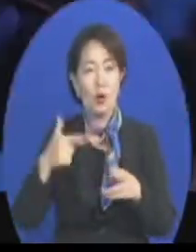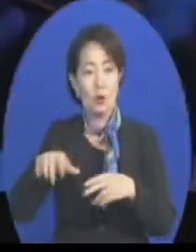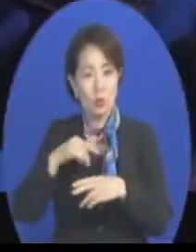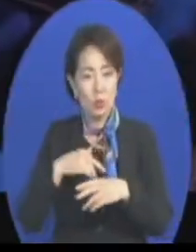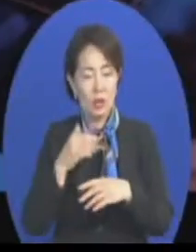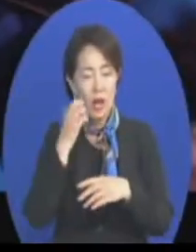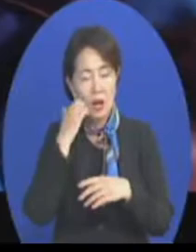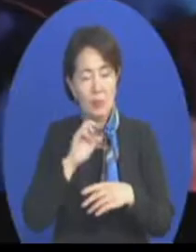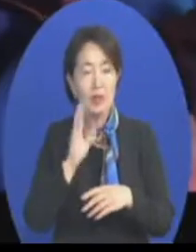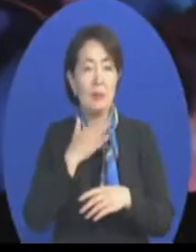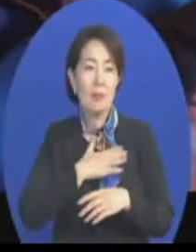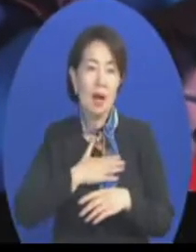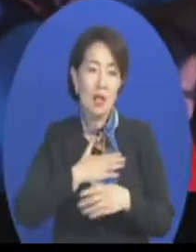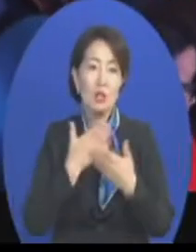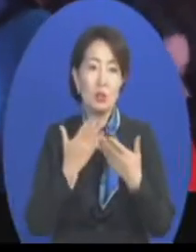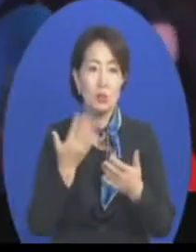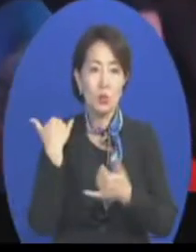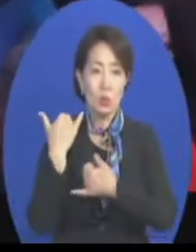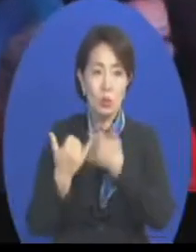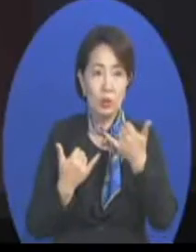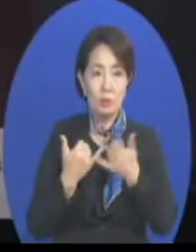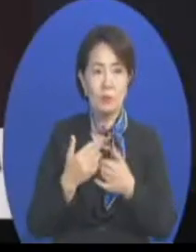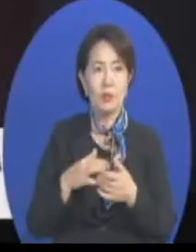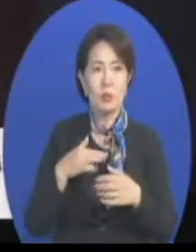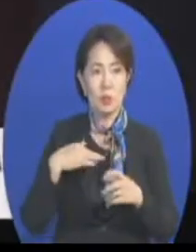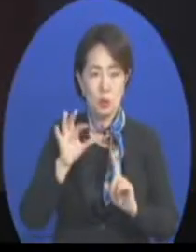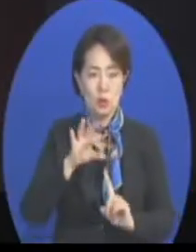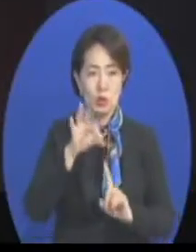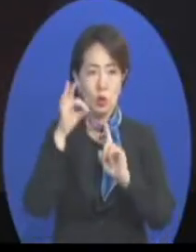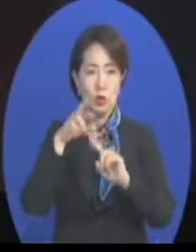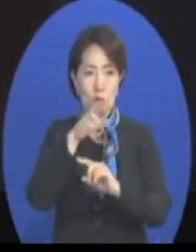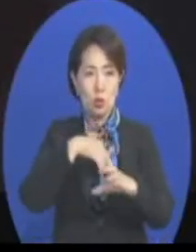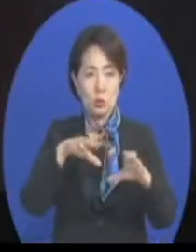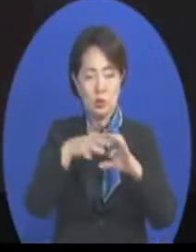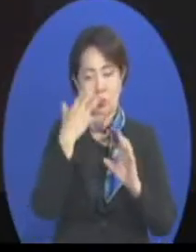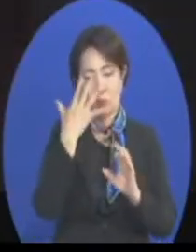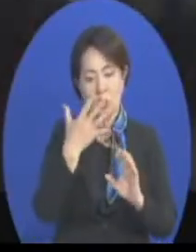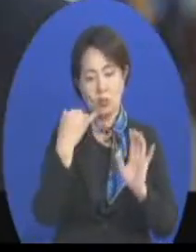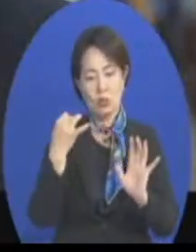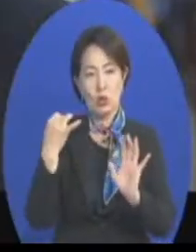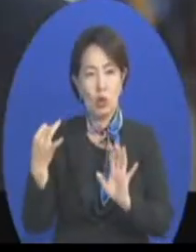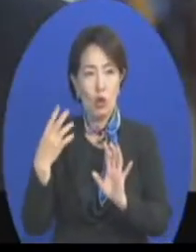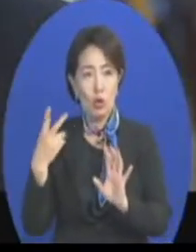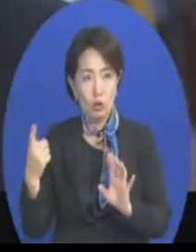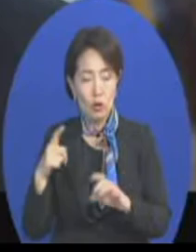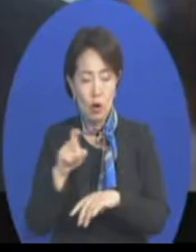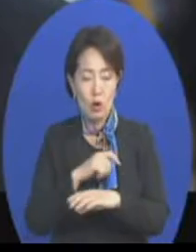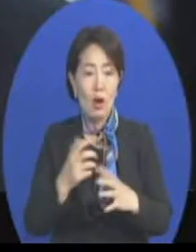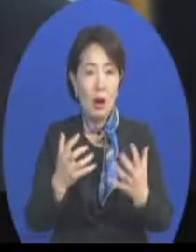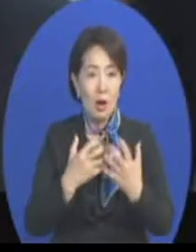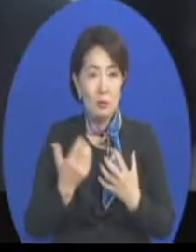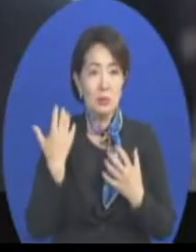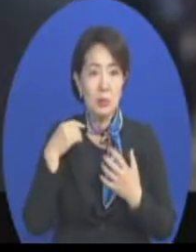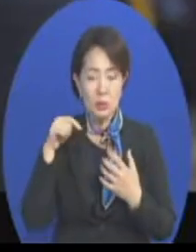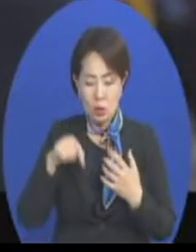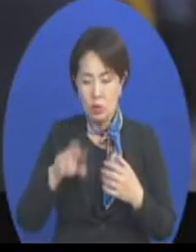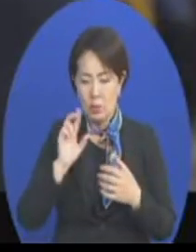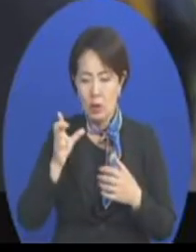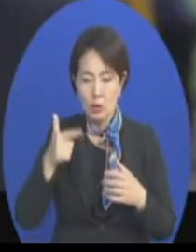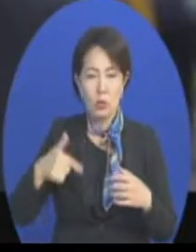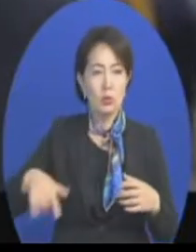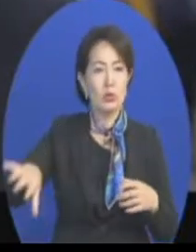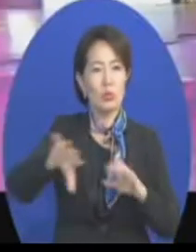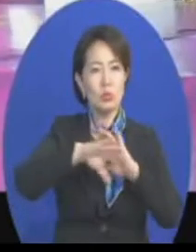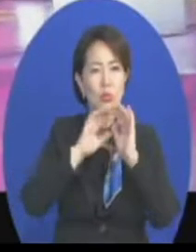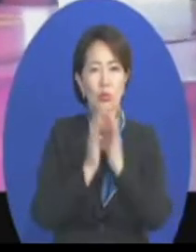баярлуулдаг боломжтой. За, өмнө нь одоо өөрийнхөө сонгогдсон тойргийн 5, 6, 7, 21-р хорооны ахмадуудыг авдаг байсан бол одоо Баянгол